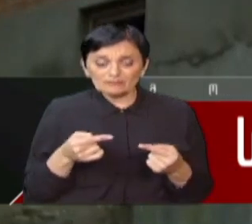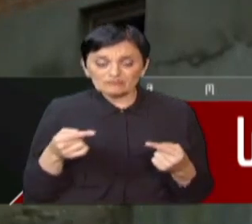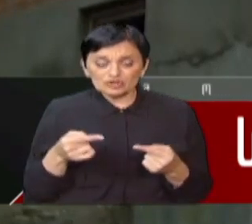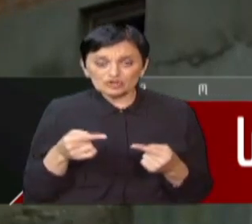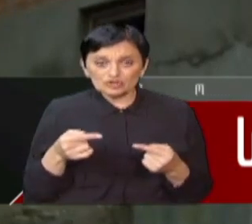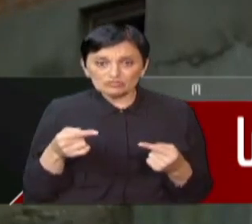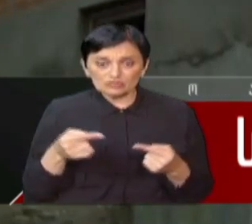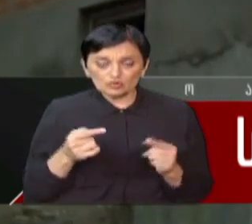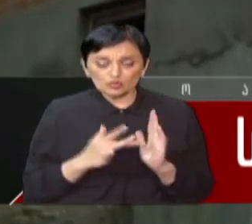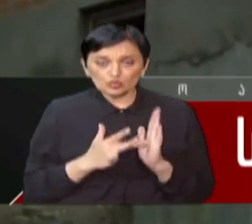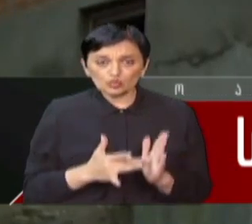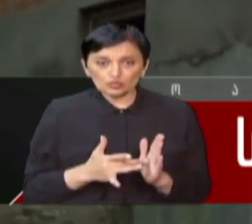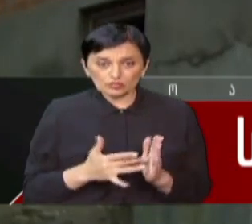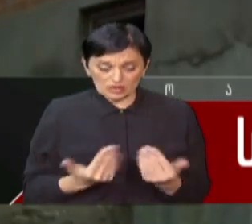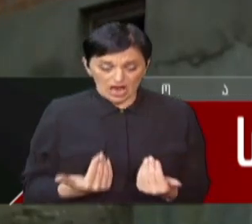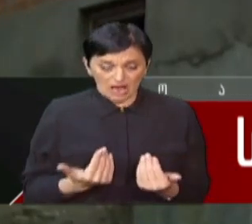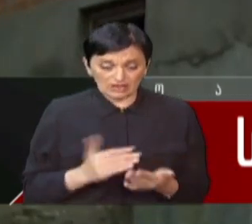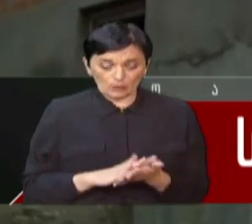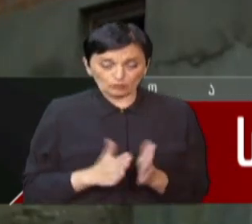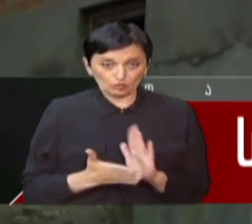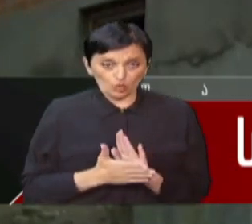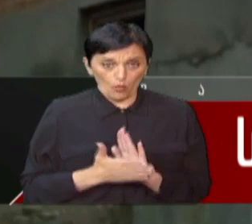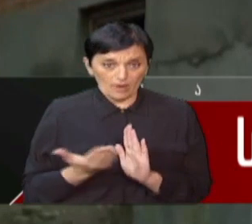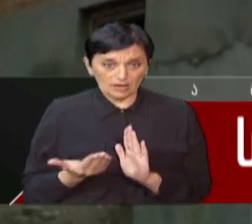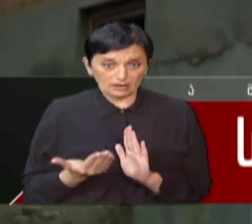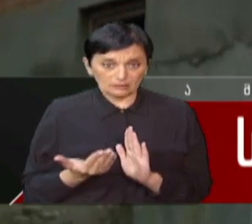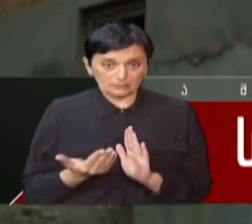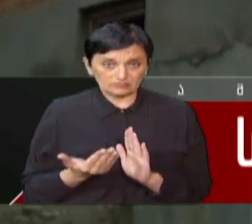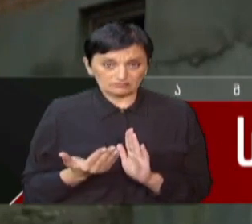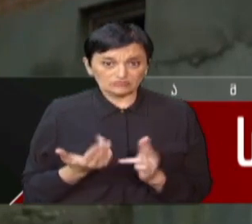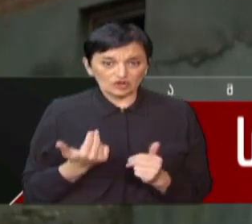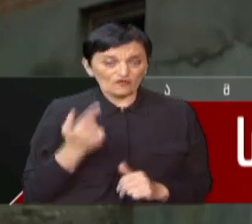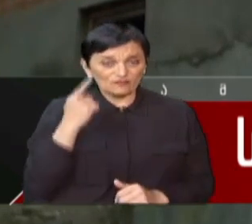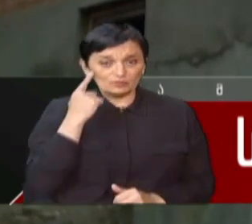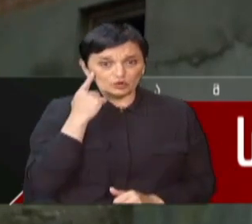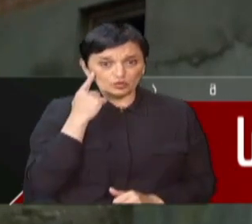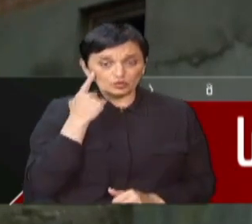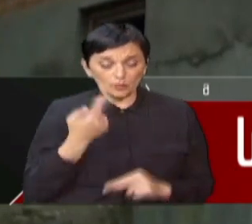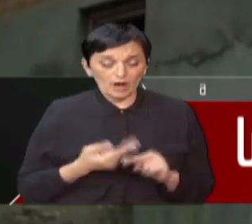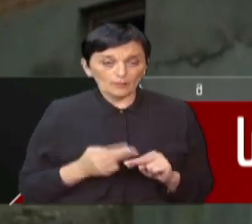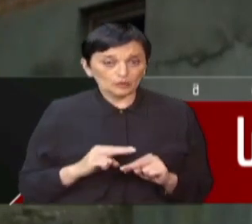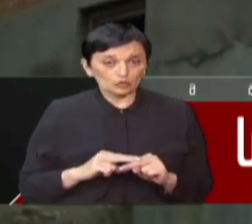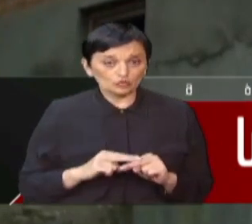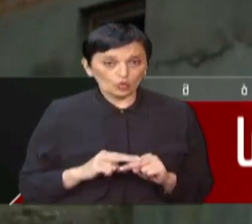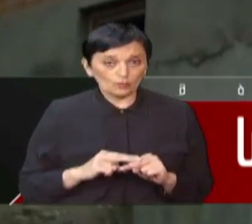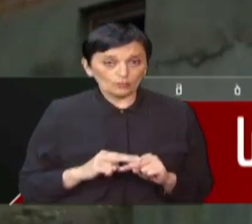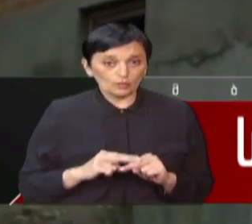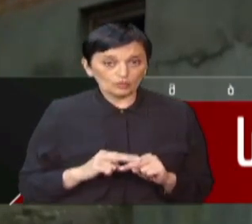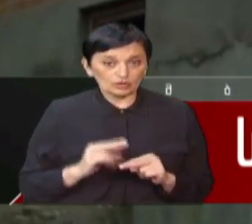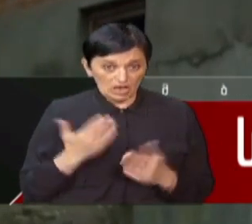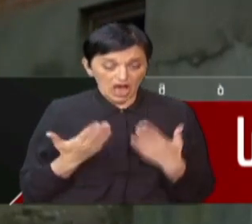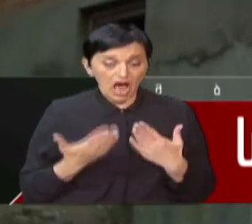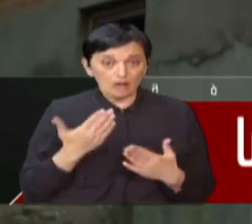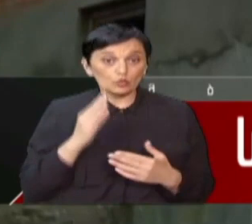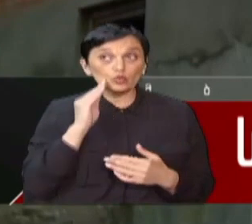ტურისტების ახლანდელ მდგომარეობასთან და ფიქრობთ რომ მაგიტომ და ჩაისმება